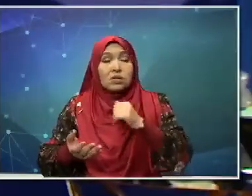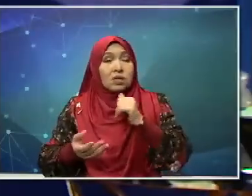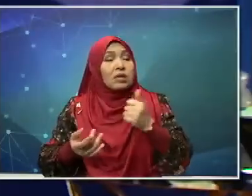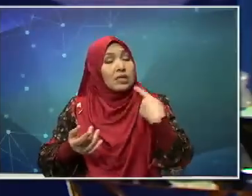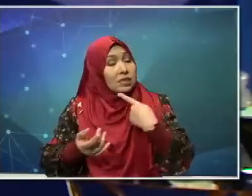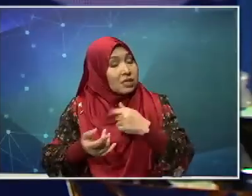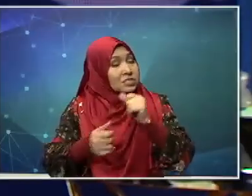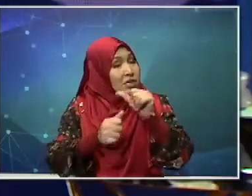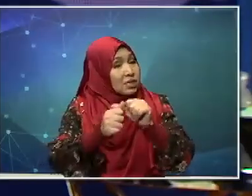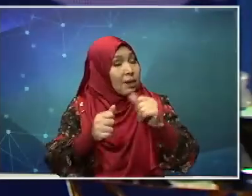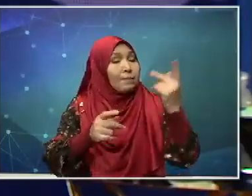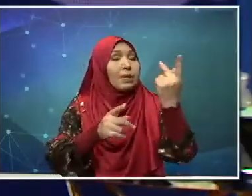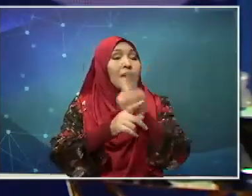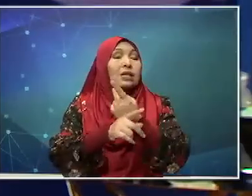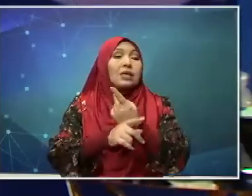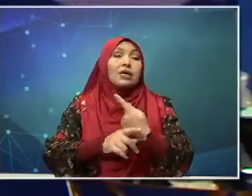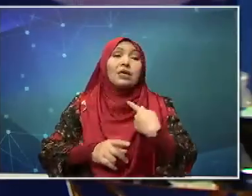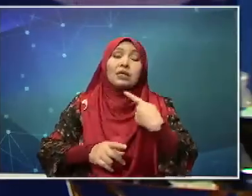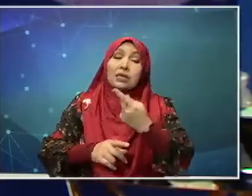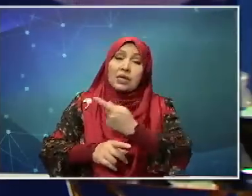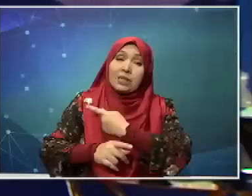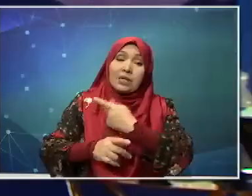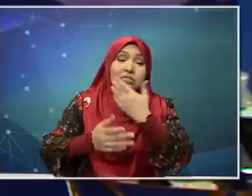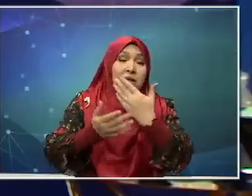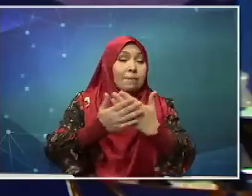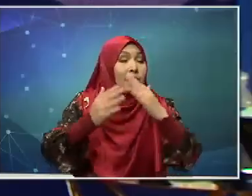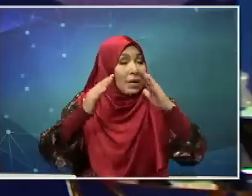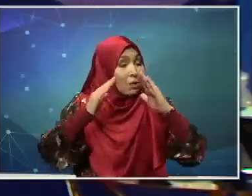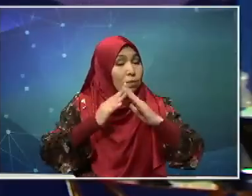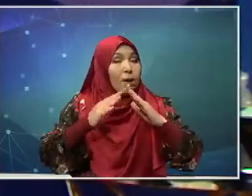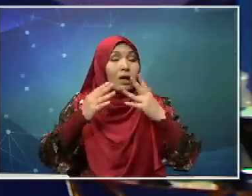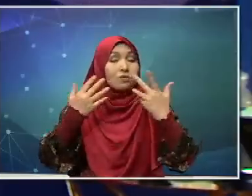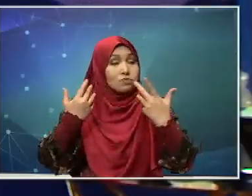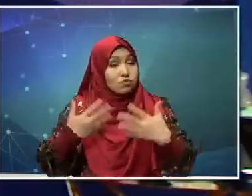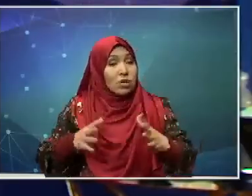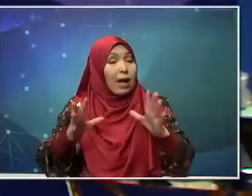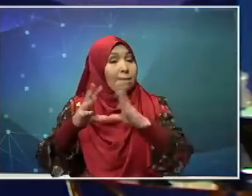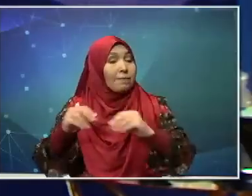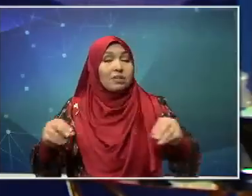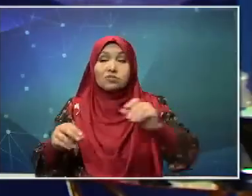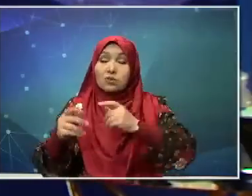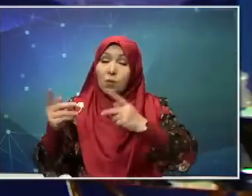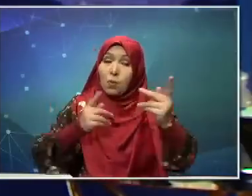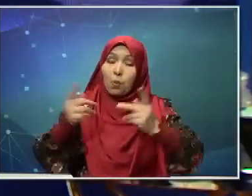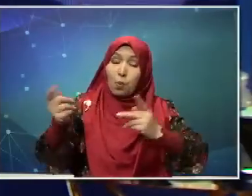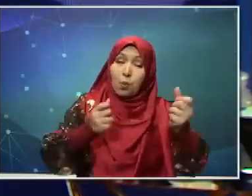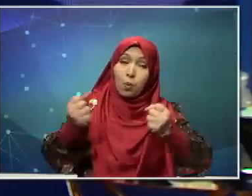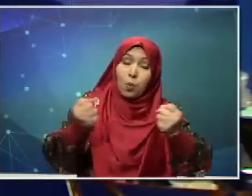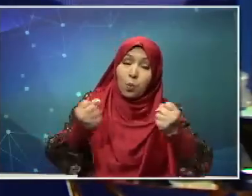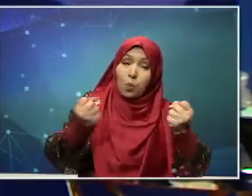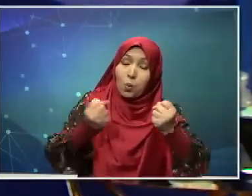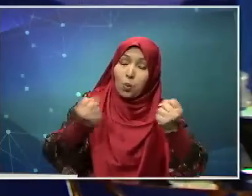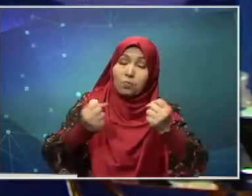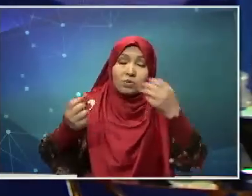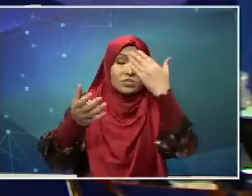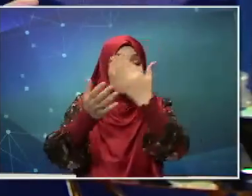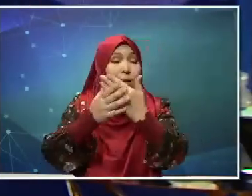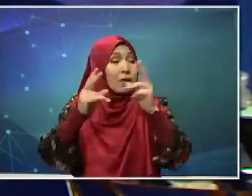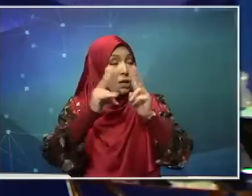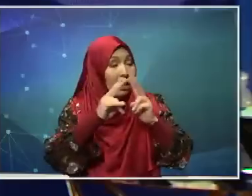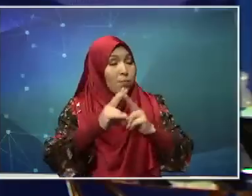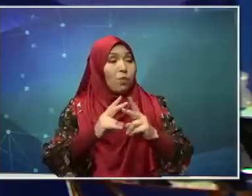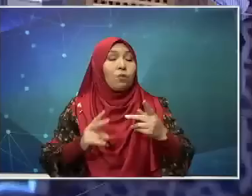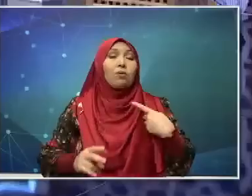setelah itu sampai rumah habis pun kami ke kampung tanyalah kepada semua yang dapat sampai ke kampung pusat